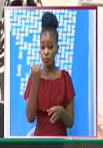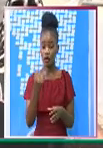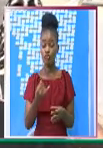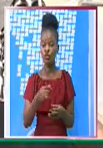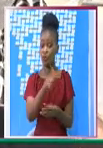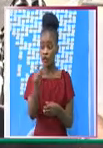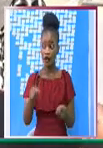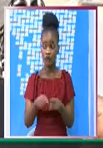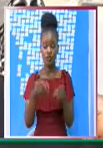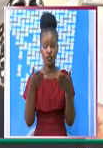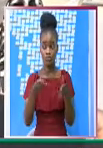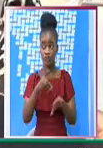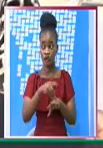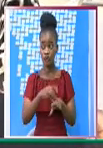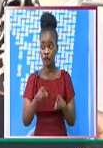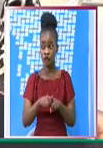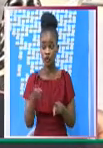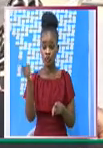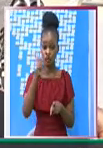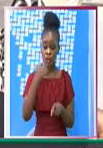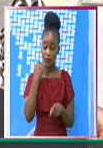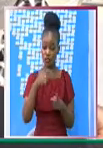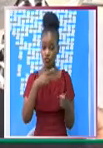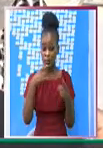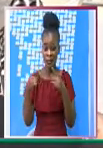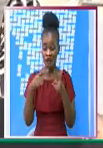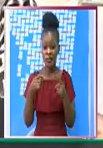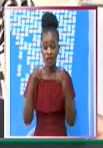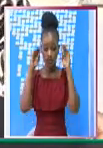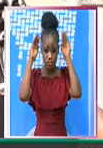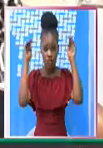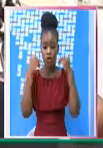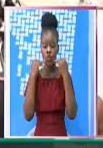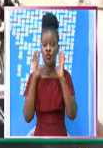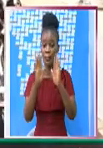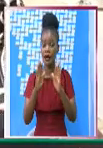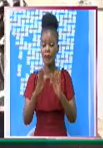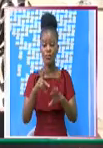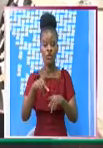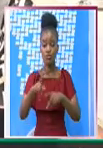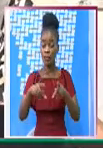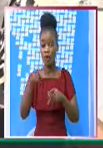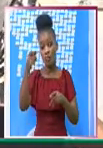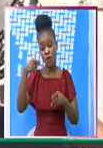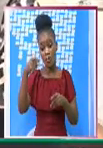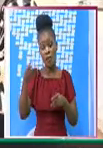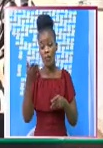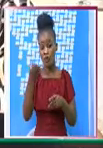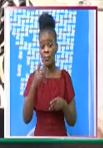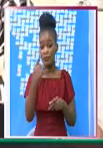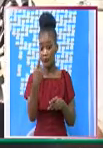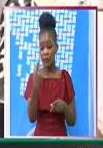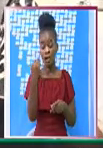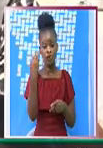abalala. Kati wano leero ndeseewo ekiteeso nti speaker aleke bammemba ba Parliament nabo baweeyo nga miliyoni emu